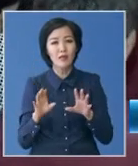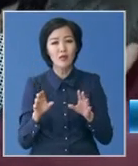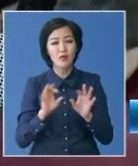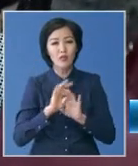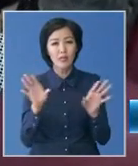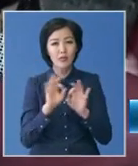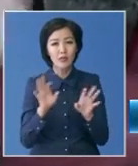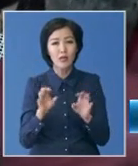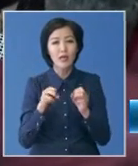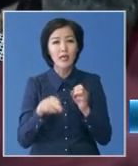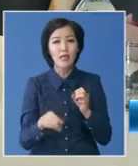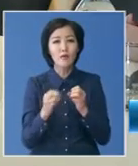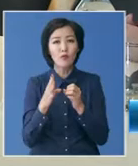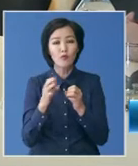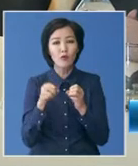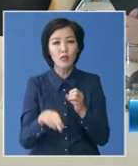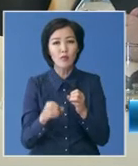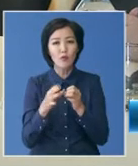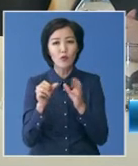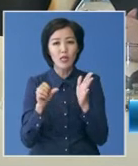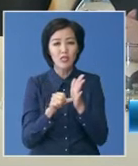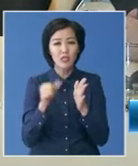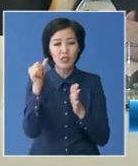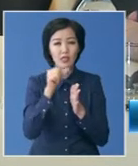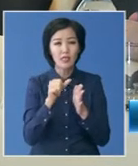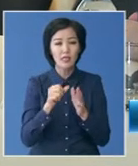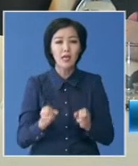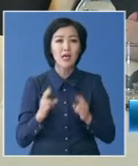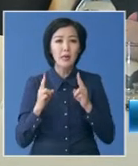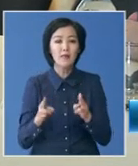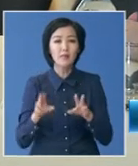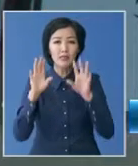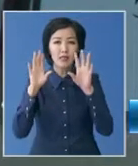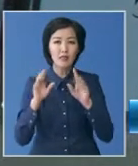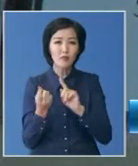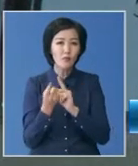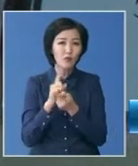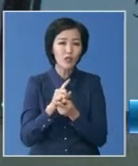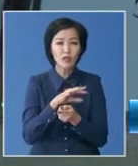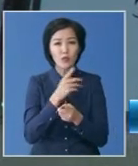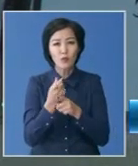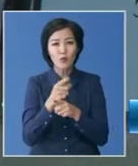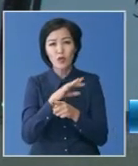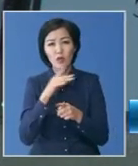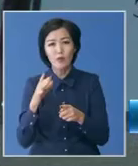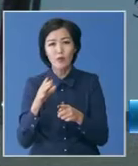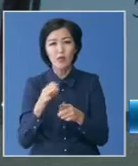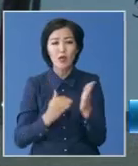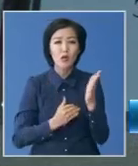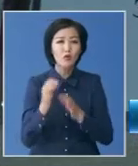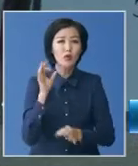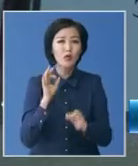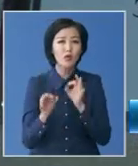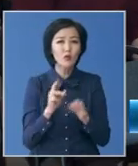Айтуынша 2014-2016 жылы аралығындағы қылмыстық кодекс өзгерістерге толы. Мәселен, жоғары сот атауы кассациялық сотқа ауысты,